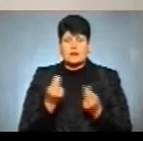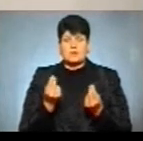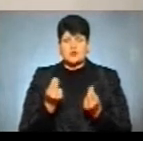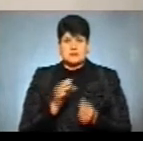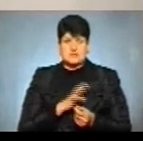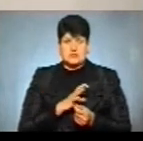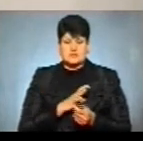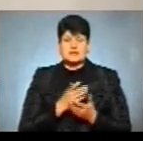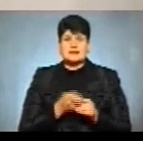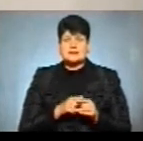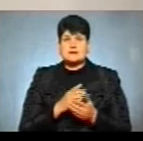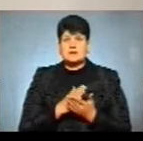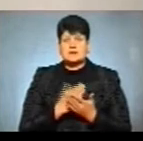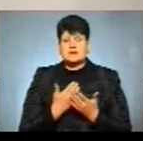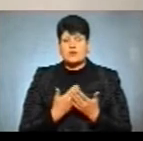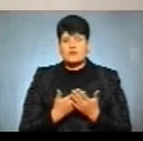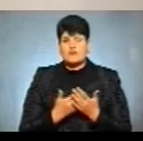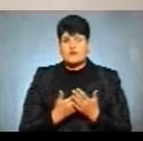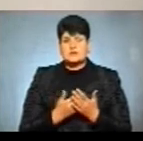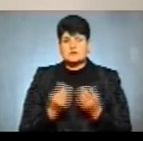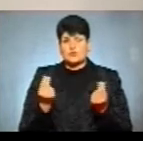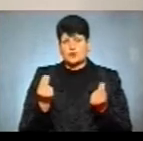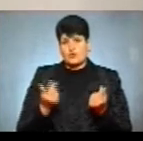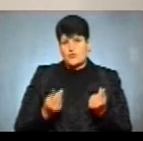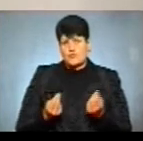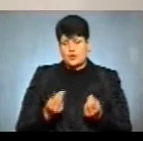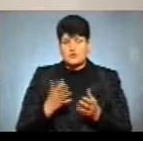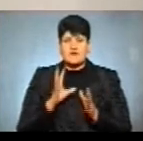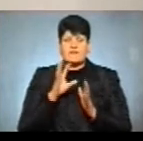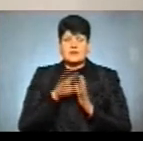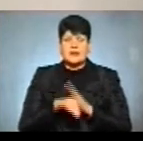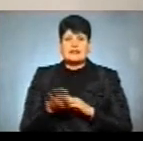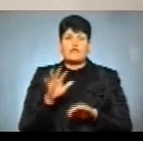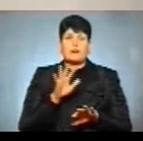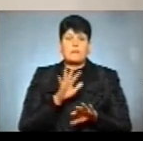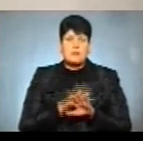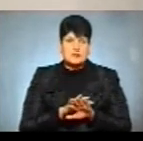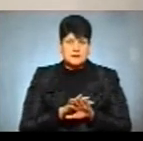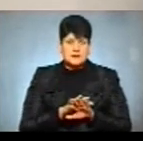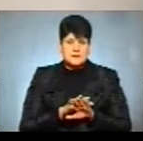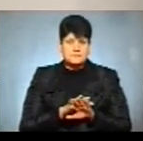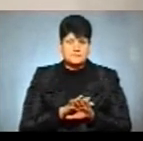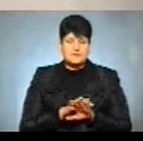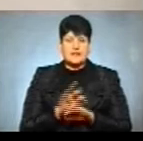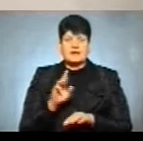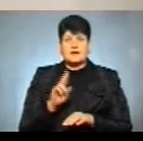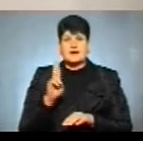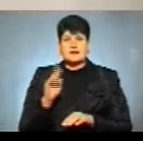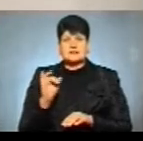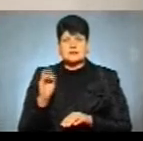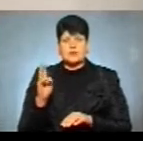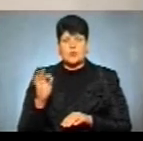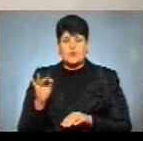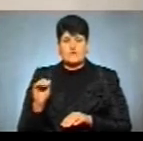статки. Під статками мається на увазі це готівкові кошти та вклади в банках. В Яциковської